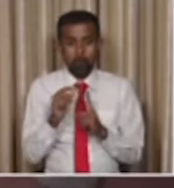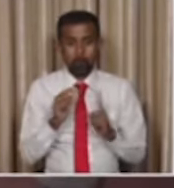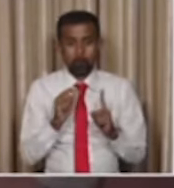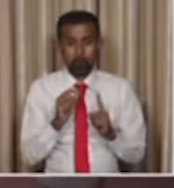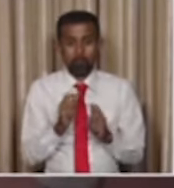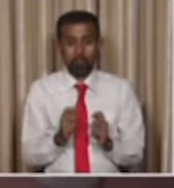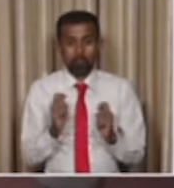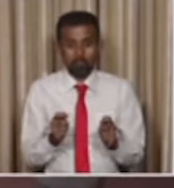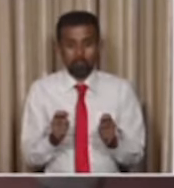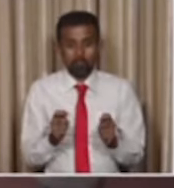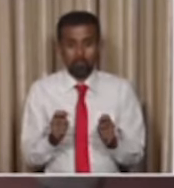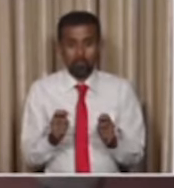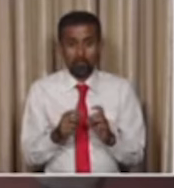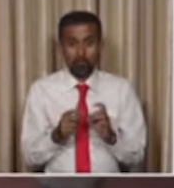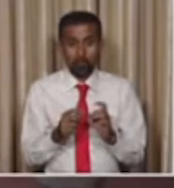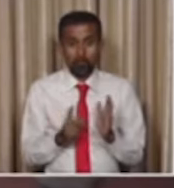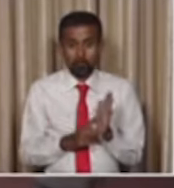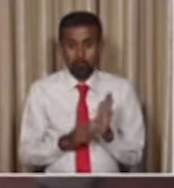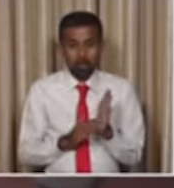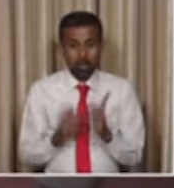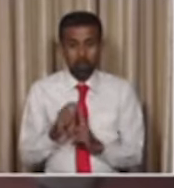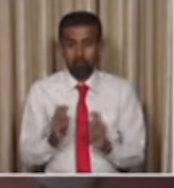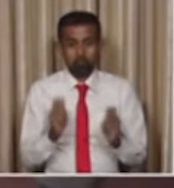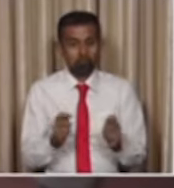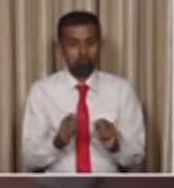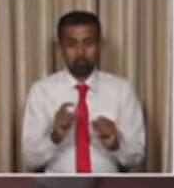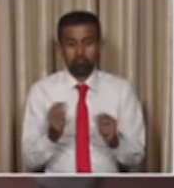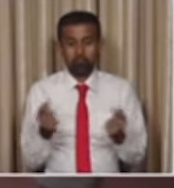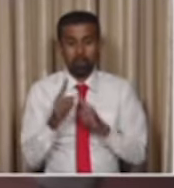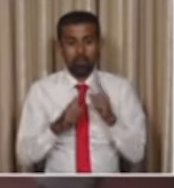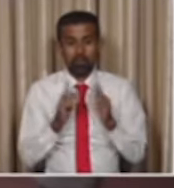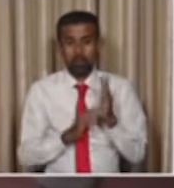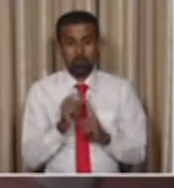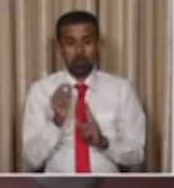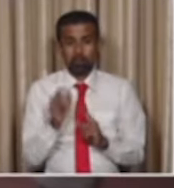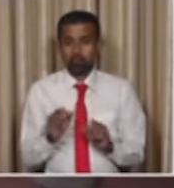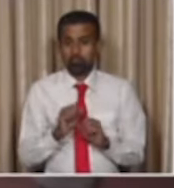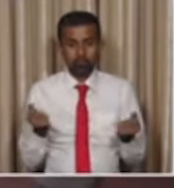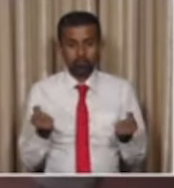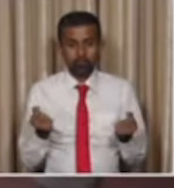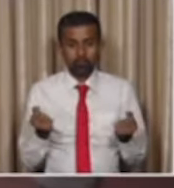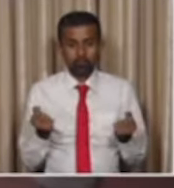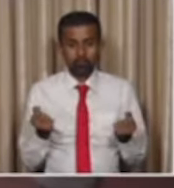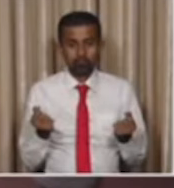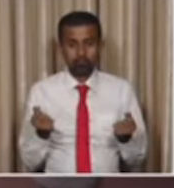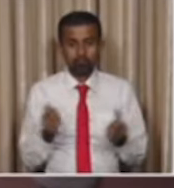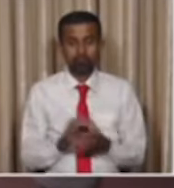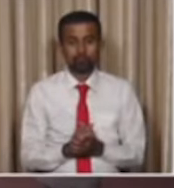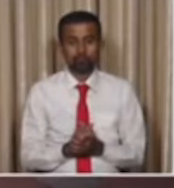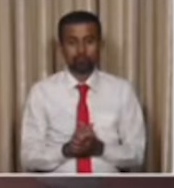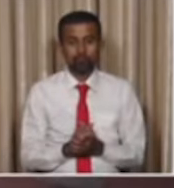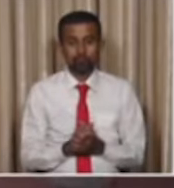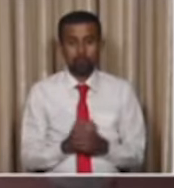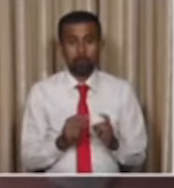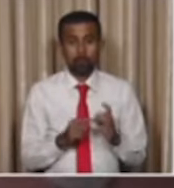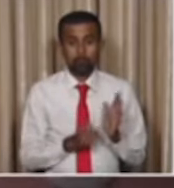පාර්ලිමේන්තුව ඉදිරිපත් කළ තියෙන බිල්පත් ඉදිරිපත් කරන තමාත්වරයක් නැහැ කතා කරන තමාත්වරයක් නැත්නම් මොකද කරන්න ඕන ඒ නැ